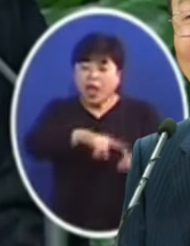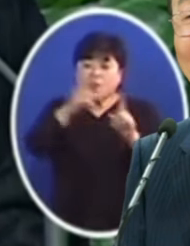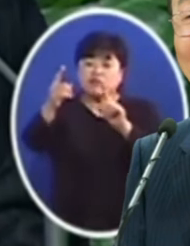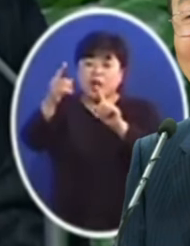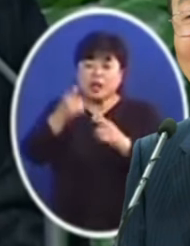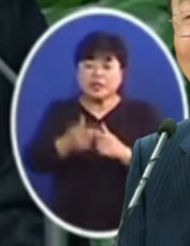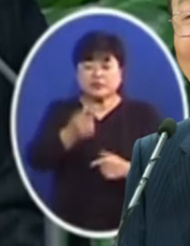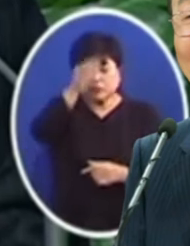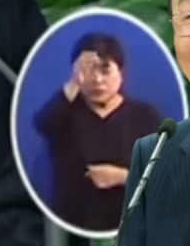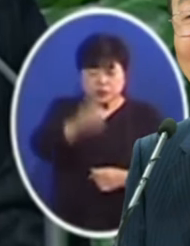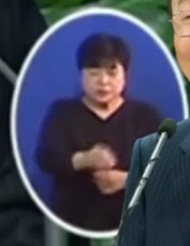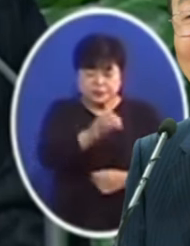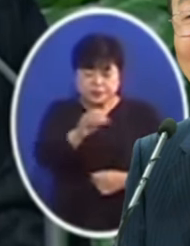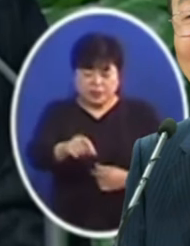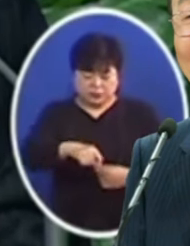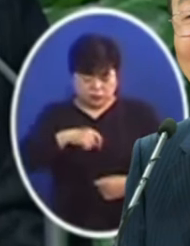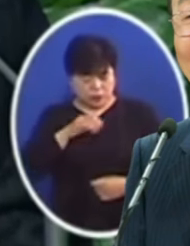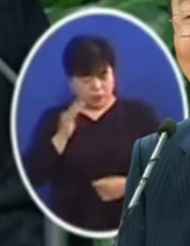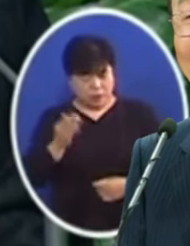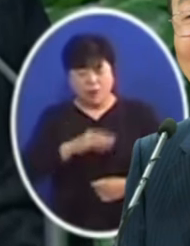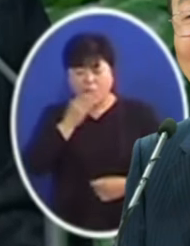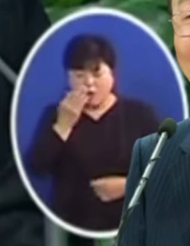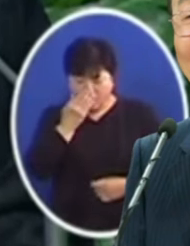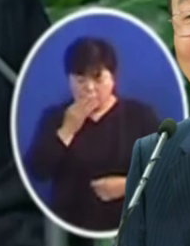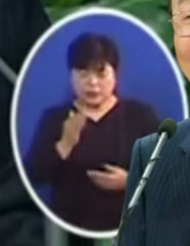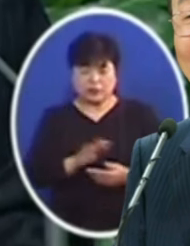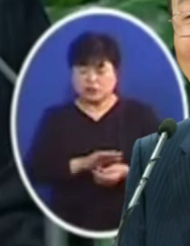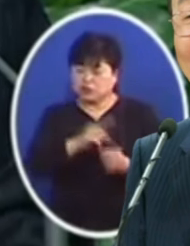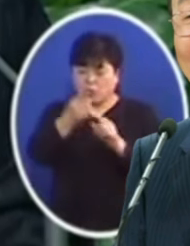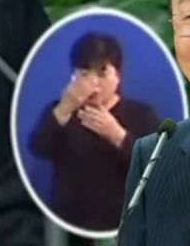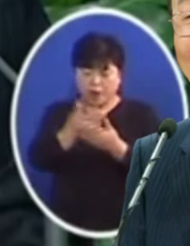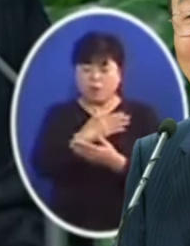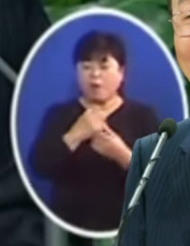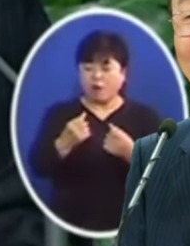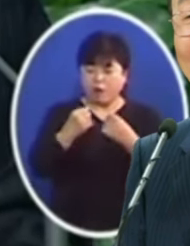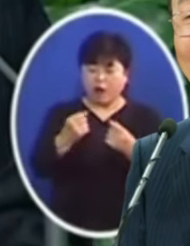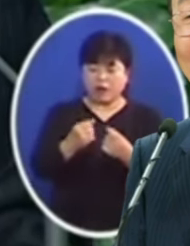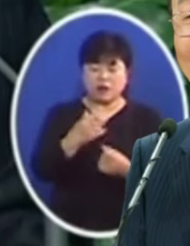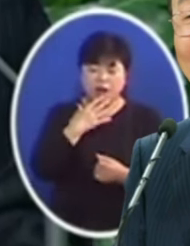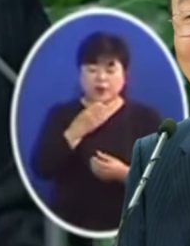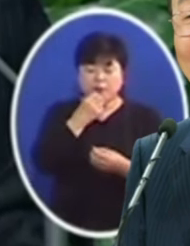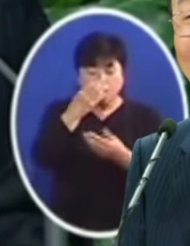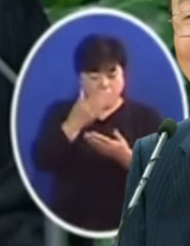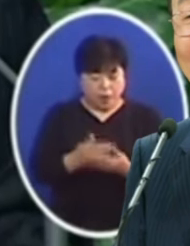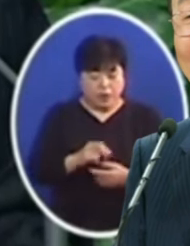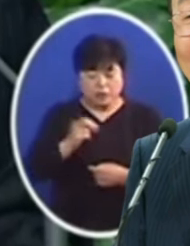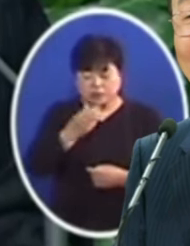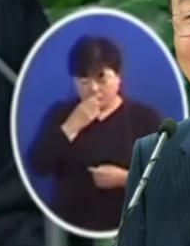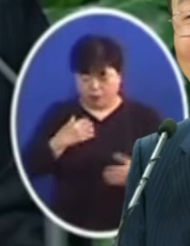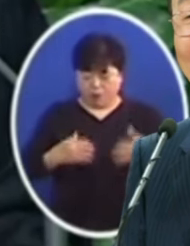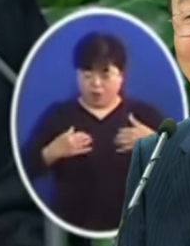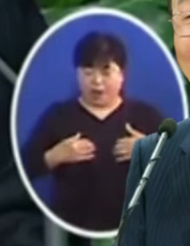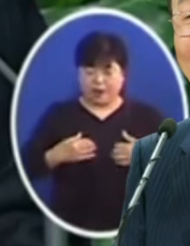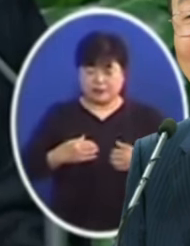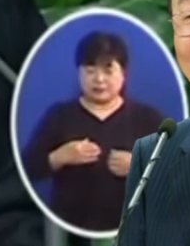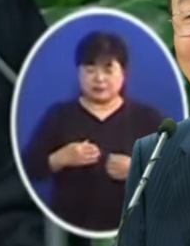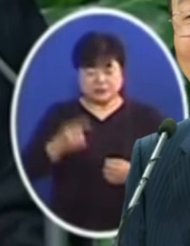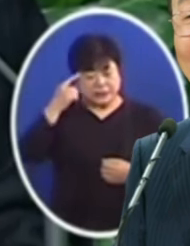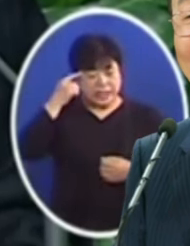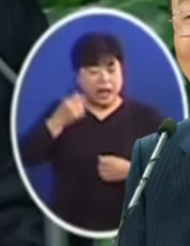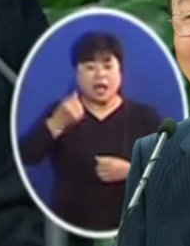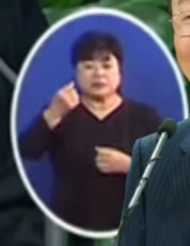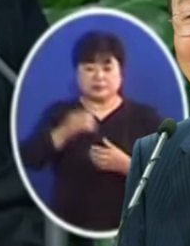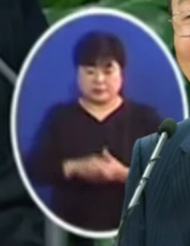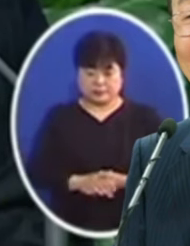예수 십자가를 통하여 내가 의롭게 되고 거룩하게 되고 치료받고 건강하고 아브라함의 복을 받고 영생복랭을 얻은 나를 상상하는